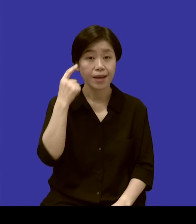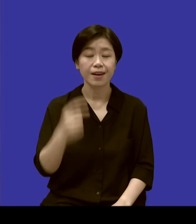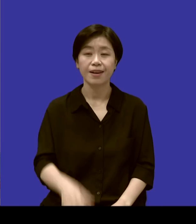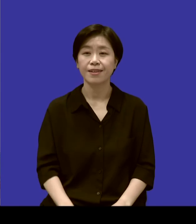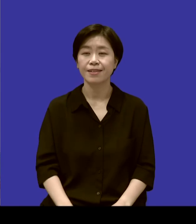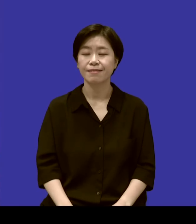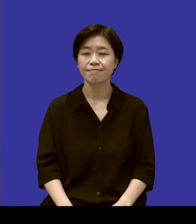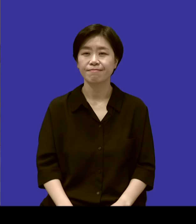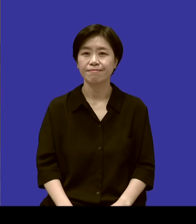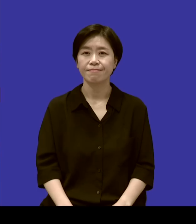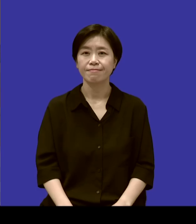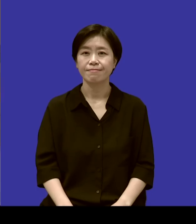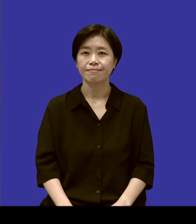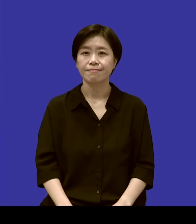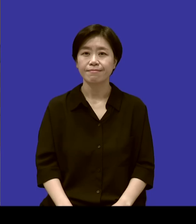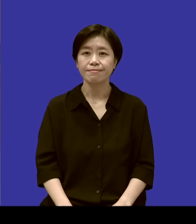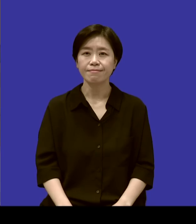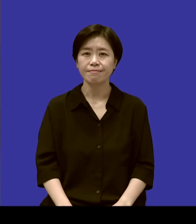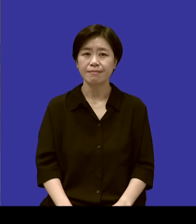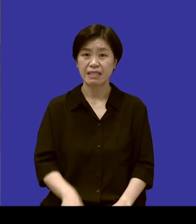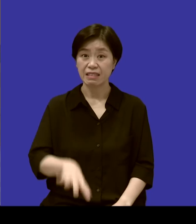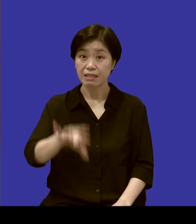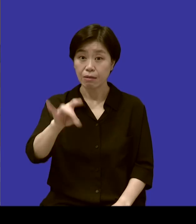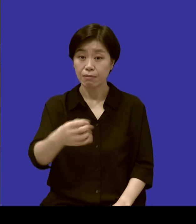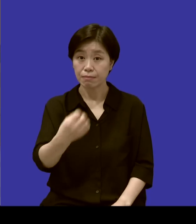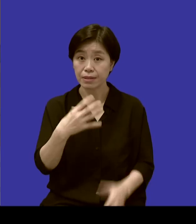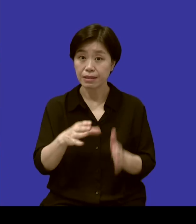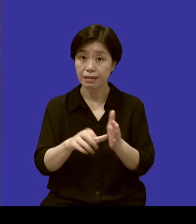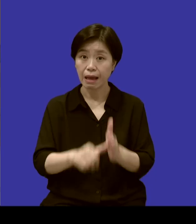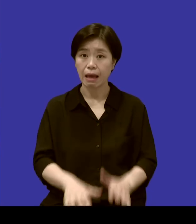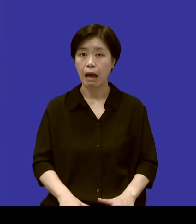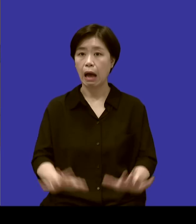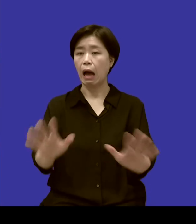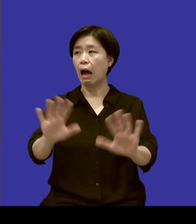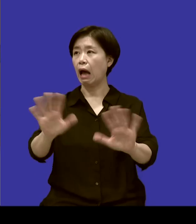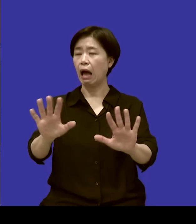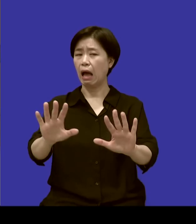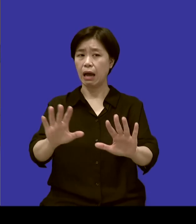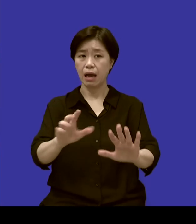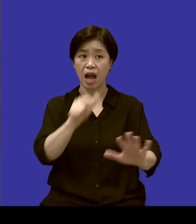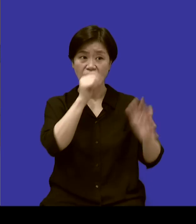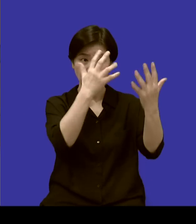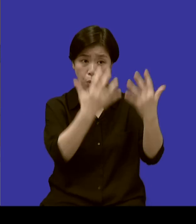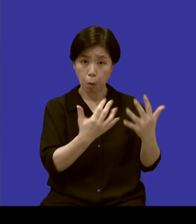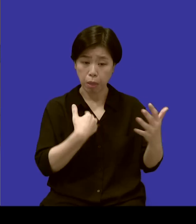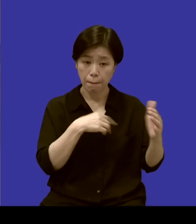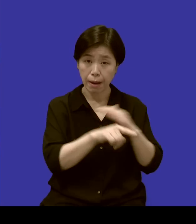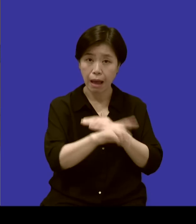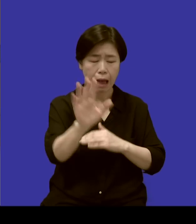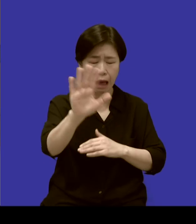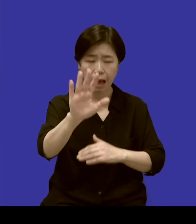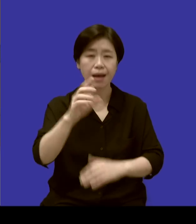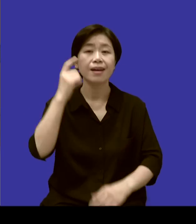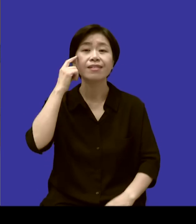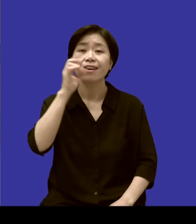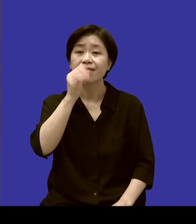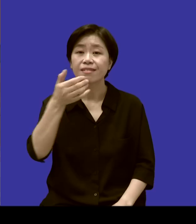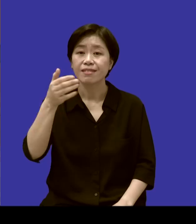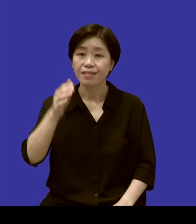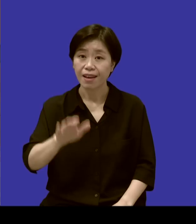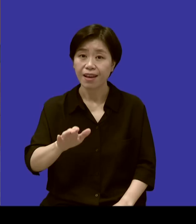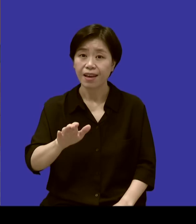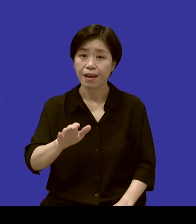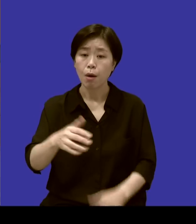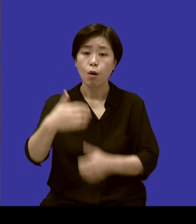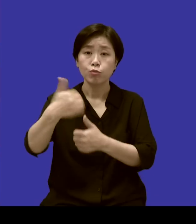또 권면하셔서 처음에는 나는 거기는 아닌 것 같다는 생각을 했지만 한 번은 들어줘야